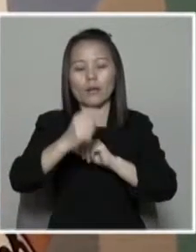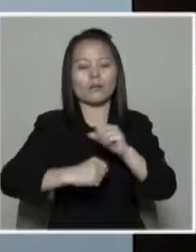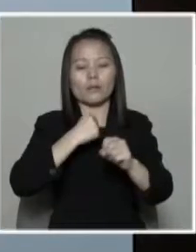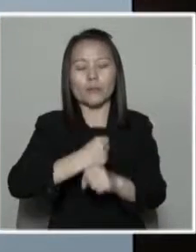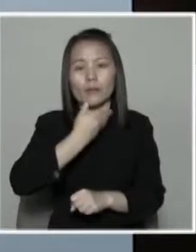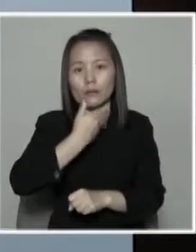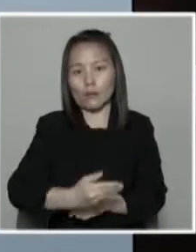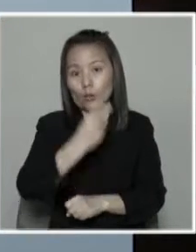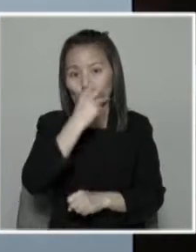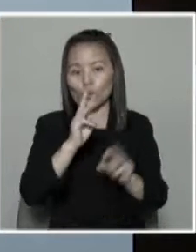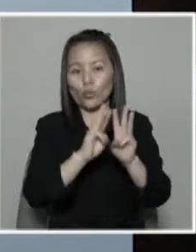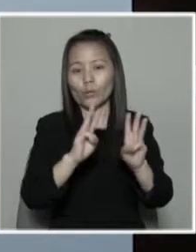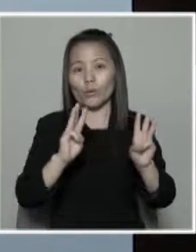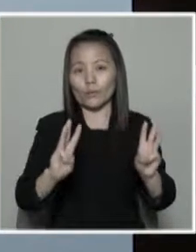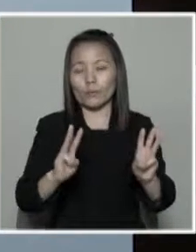างเว็บไซต์